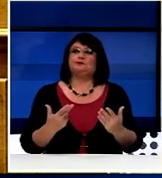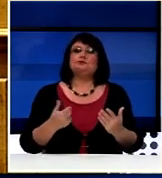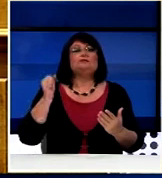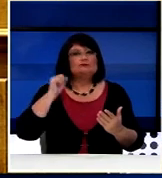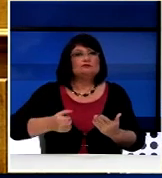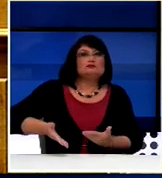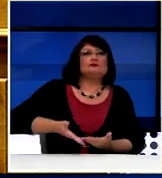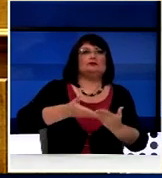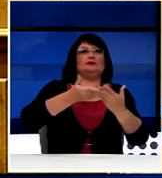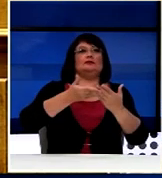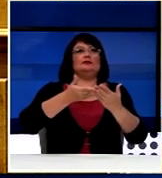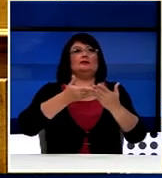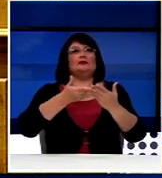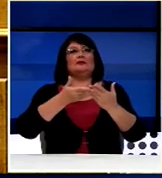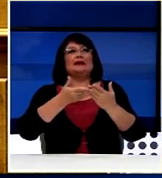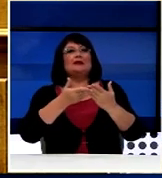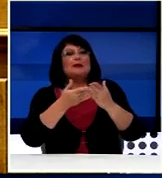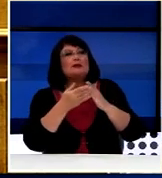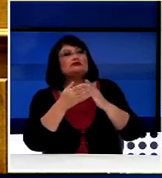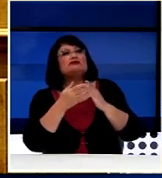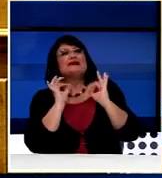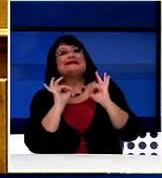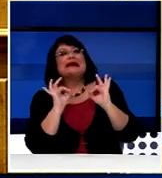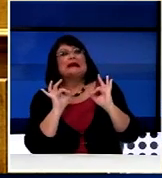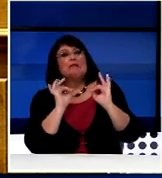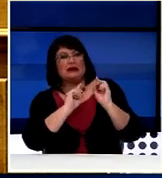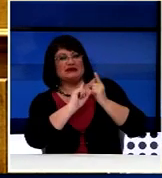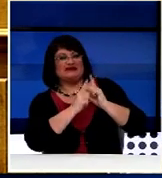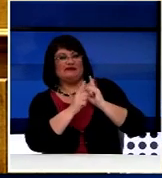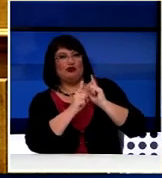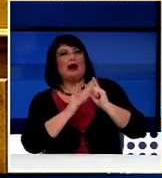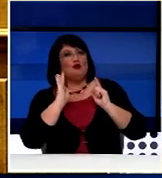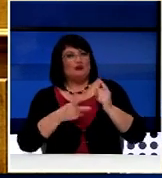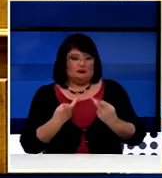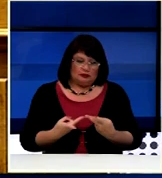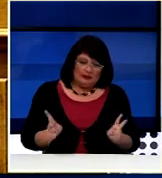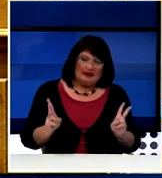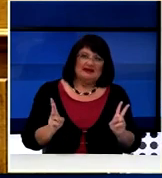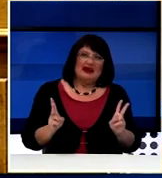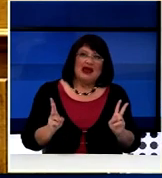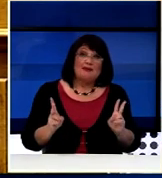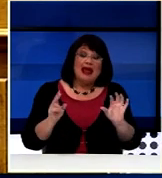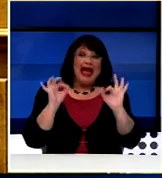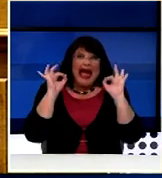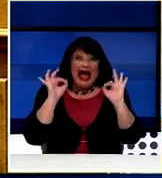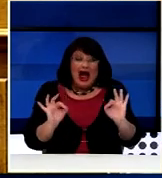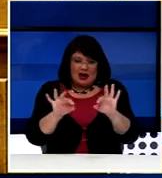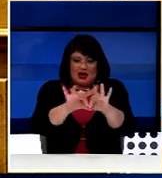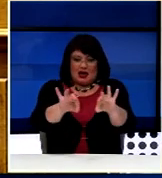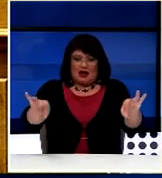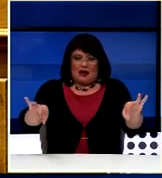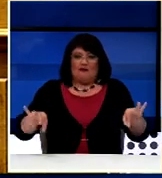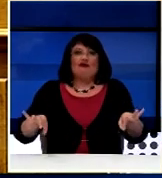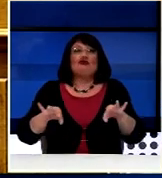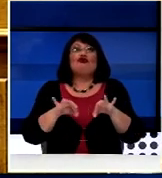μια τμηματική συμφωνία η οποία να επιτρέπει την οριοθέτηση